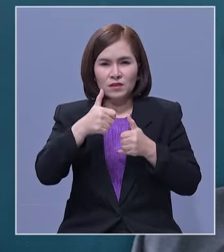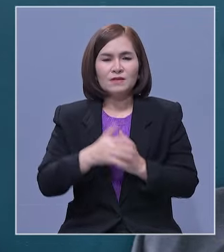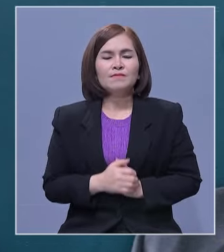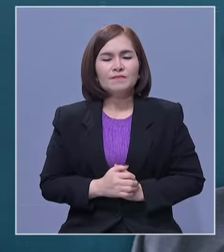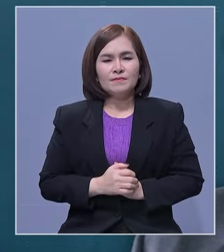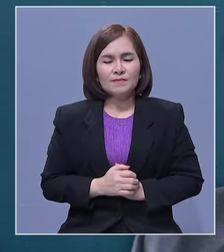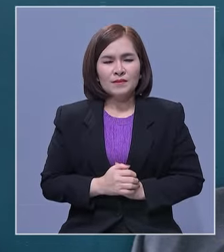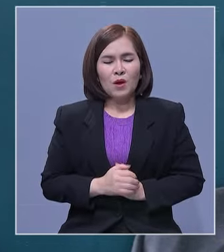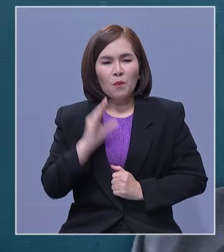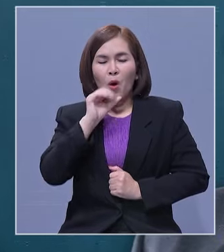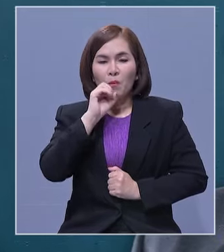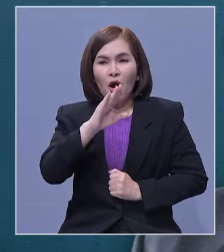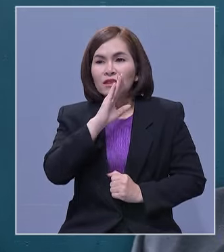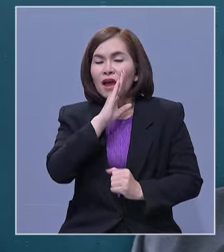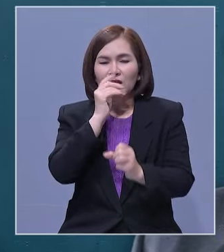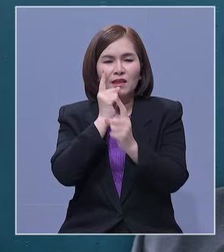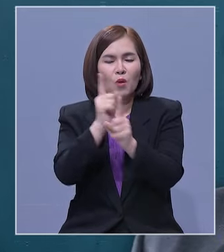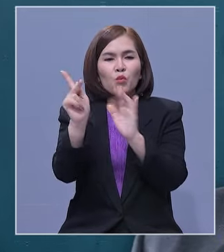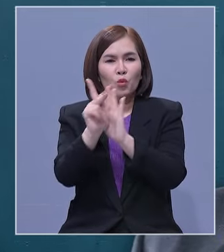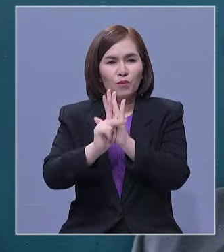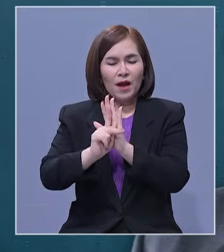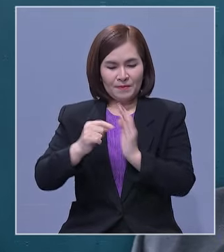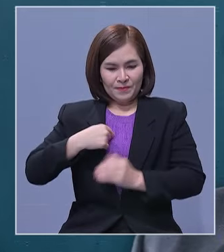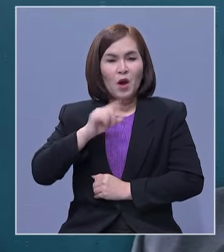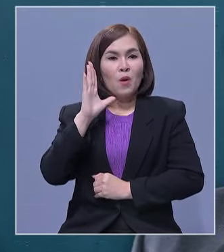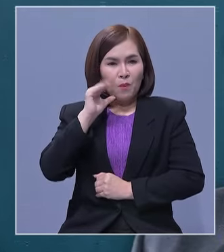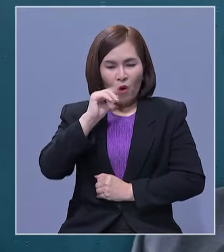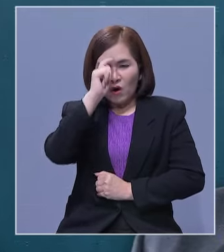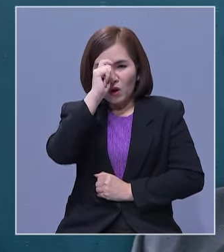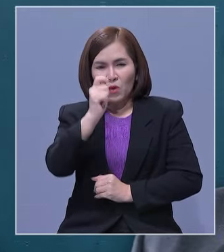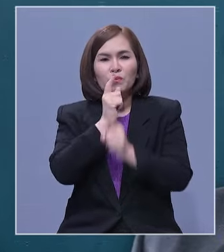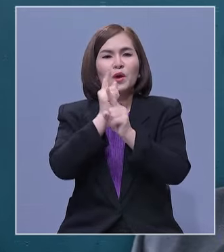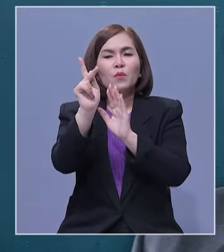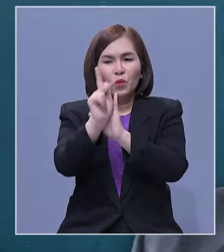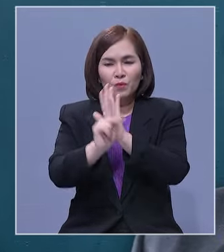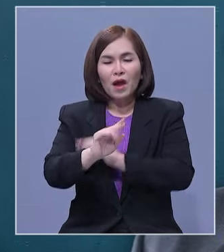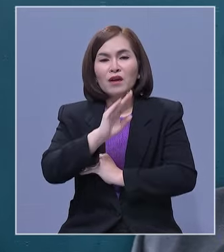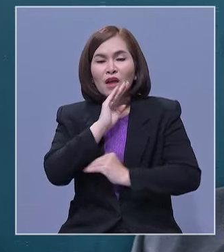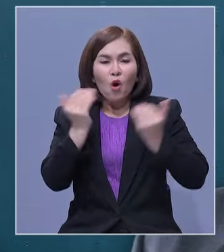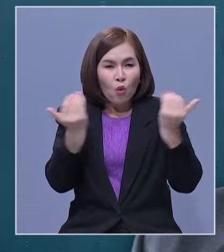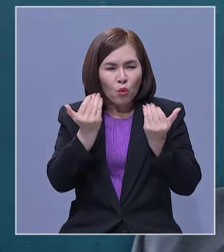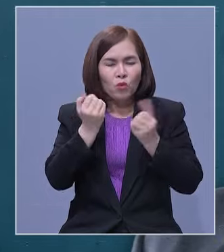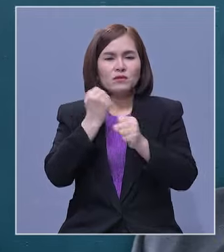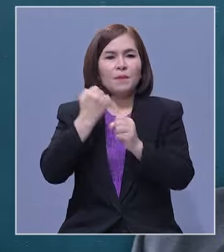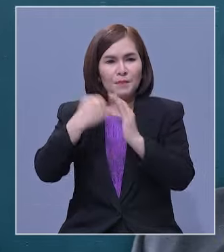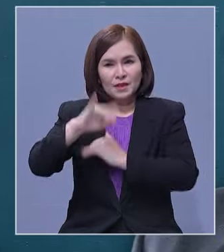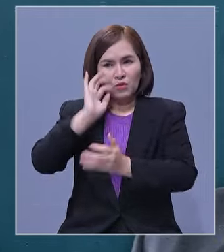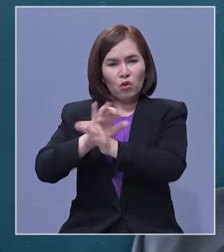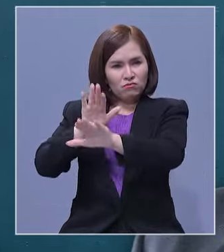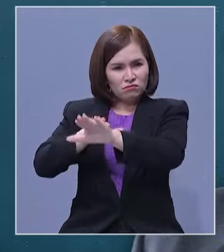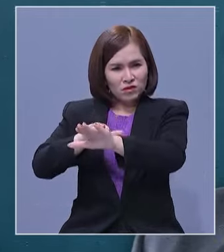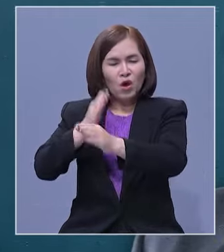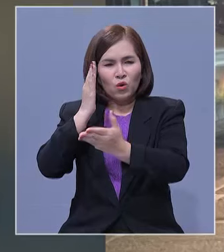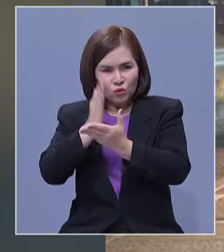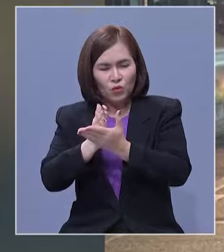คดีความในฐานะพ่อนั้นคุณสติย้ำว่าต้องเคารพกฎหมายและหากเมาแล้วขับถ้าตำรวจบอกให้หยุดนะฮะ